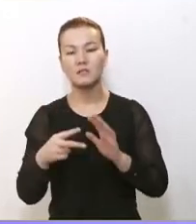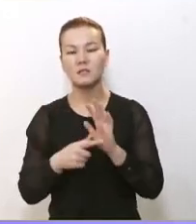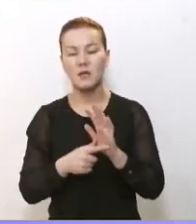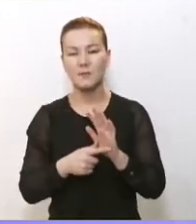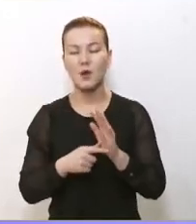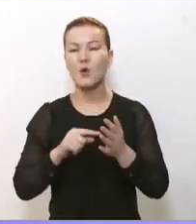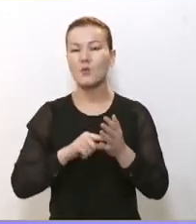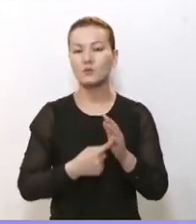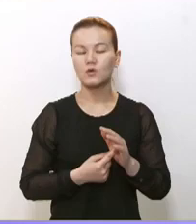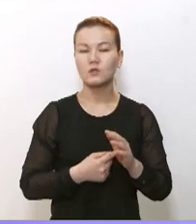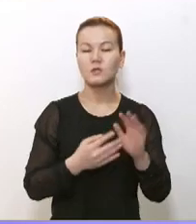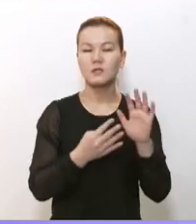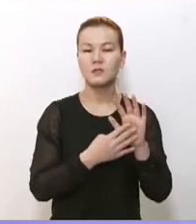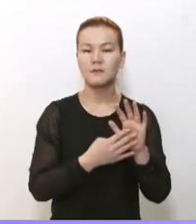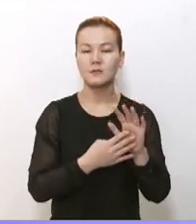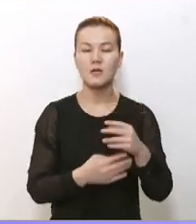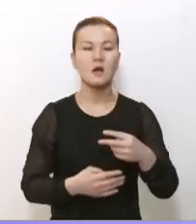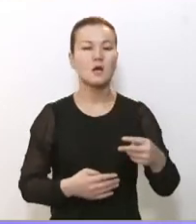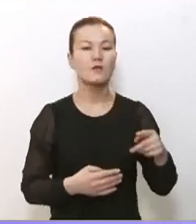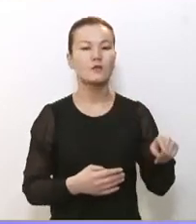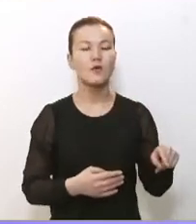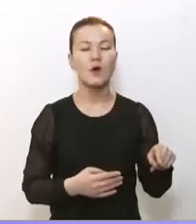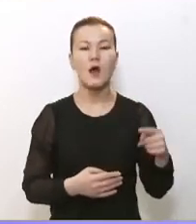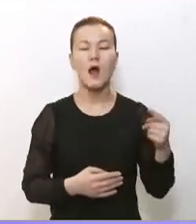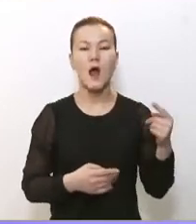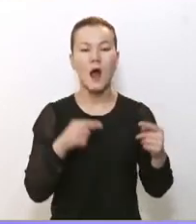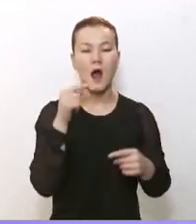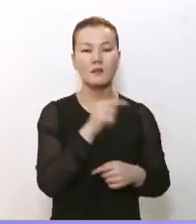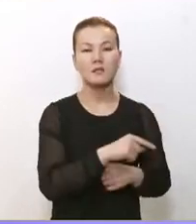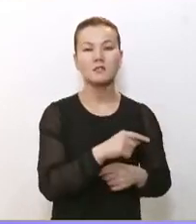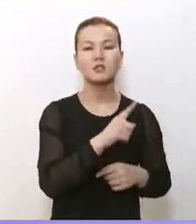127 умножить на 9 равно